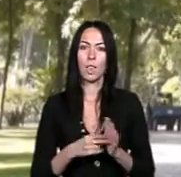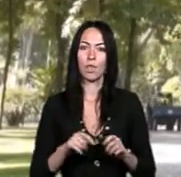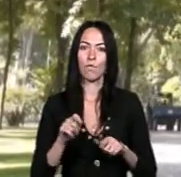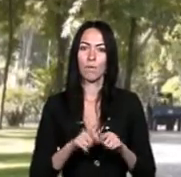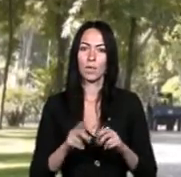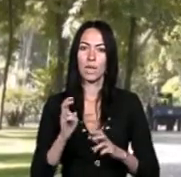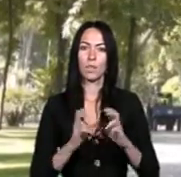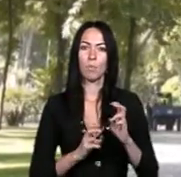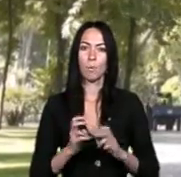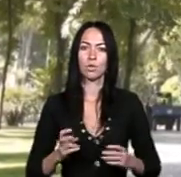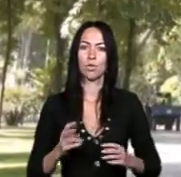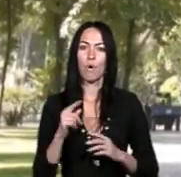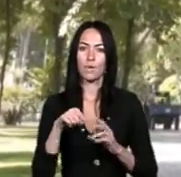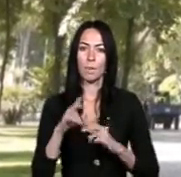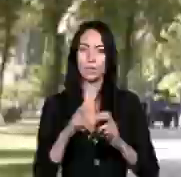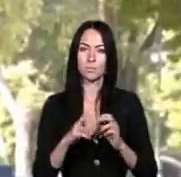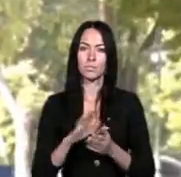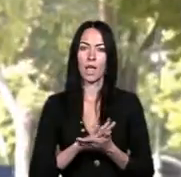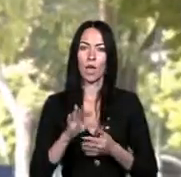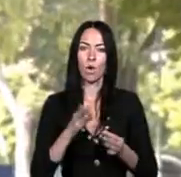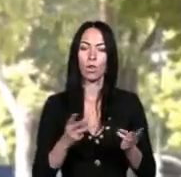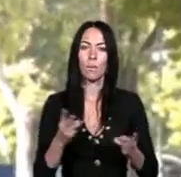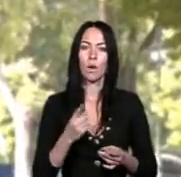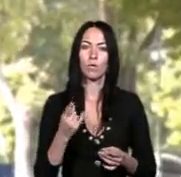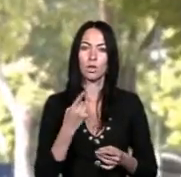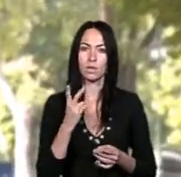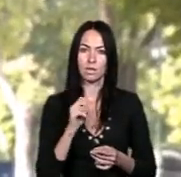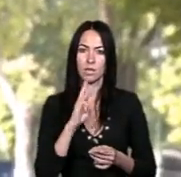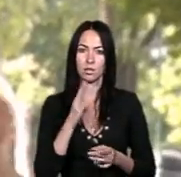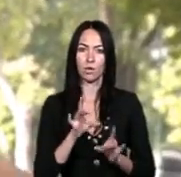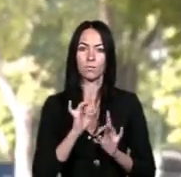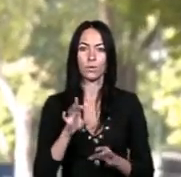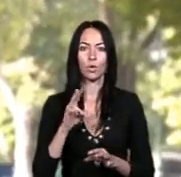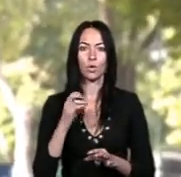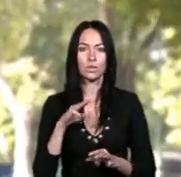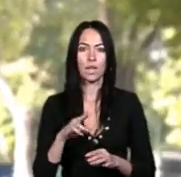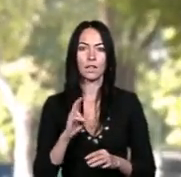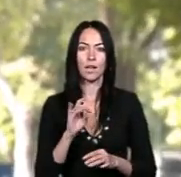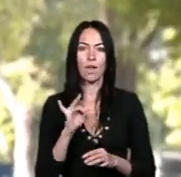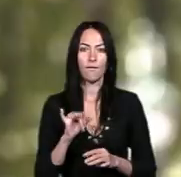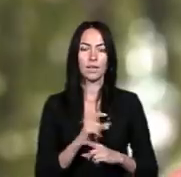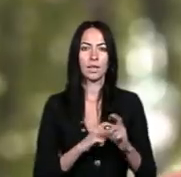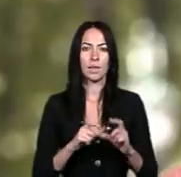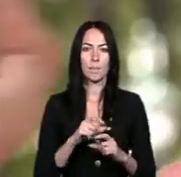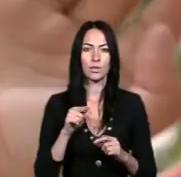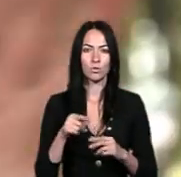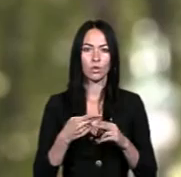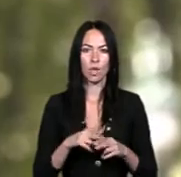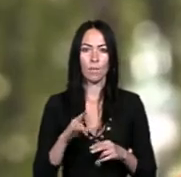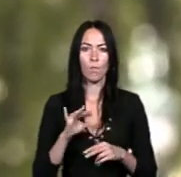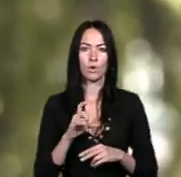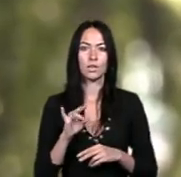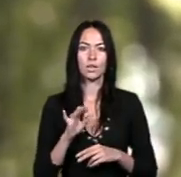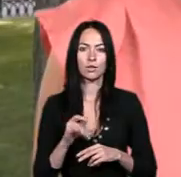промислові підприємства екологи мають раз на 3 роки, каже доцентка кафедри хімічної промислової екології політехнічного університету